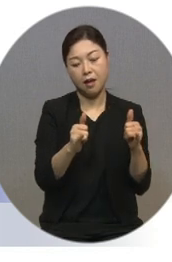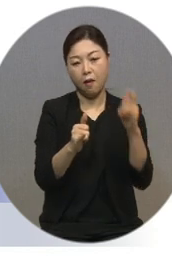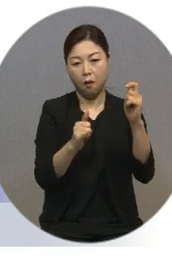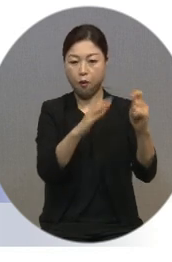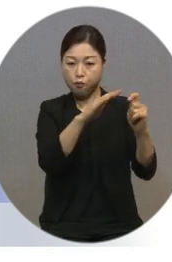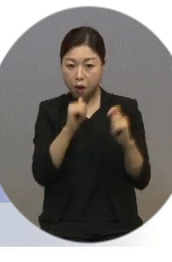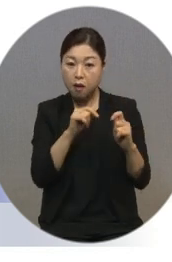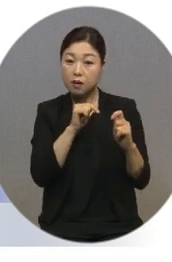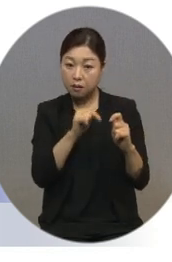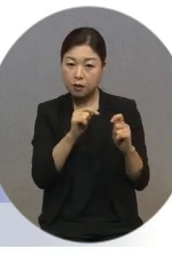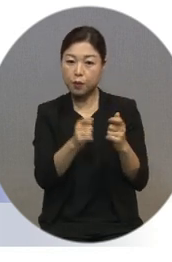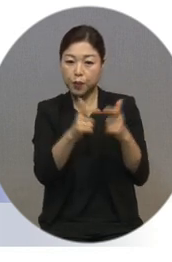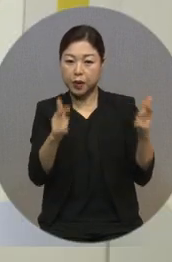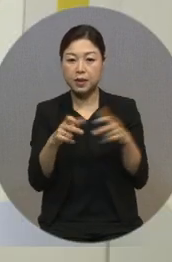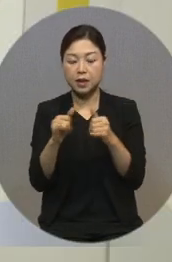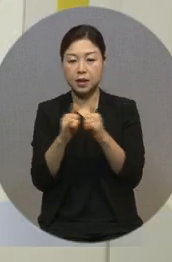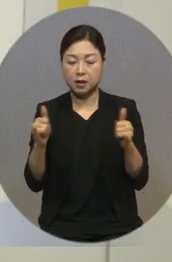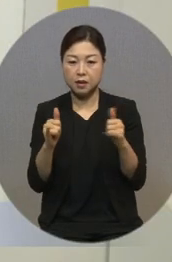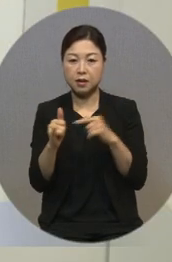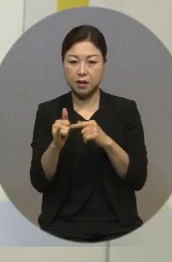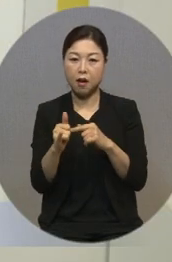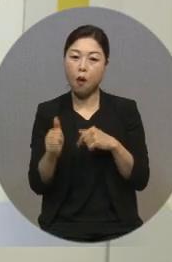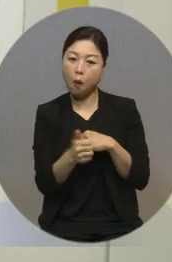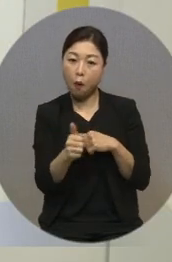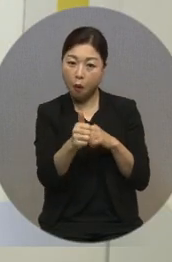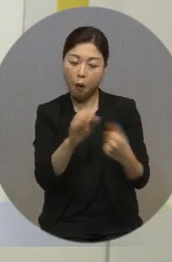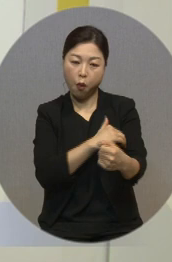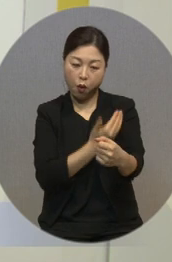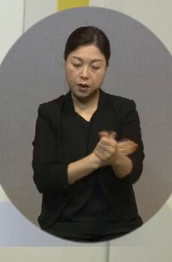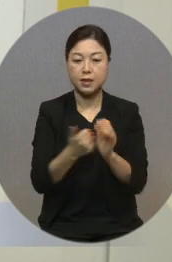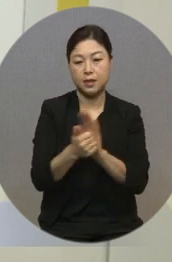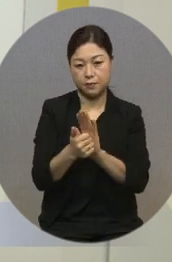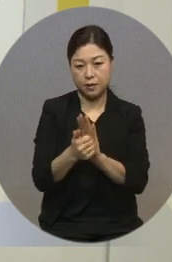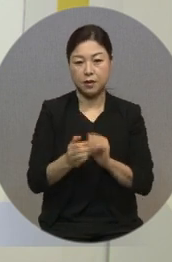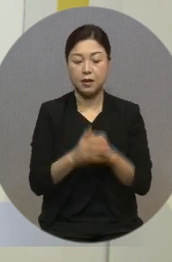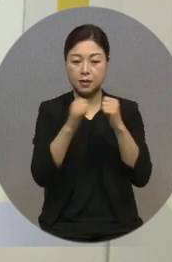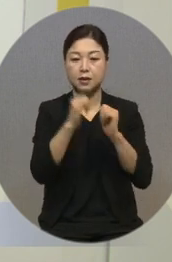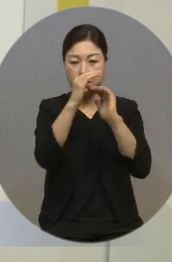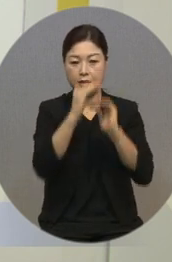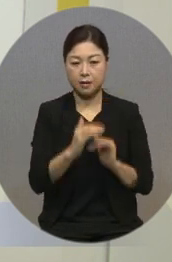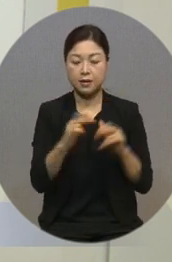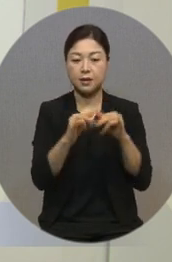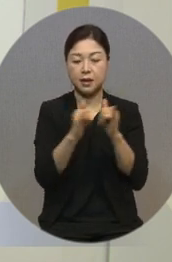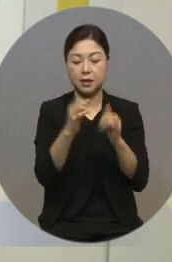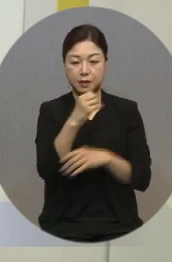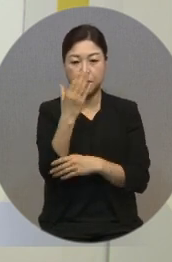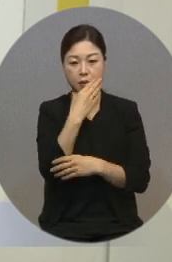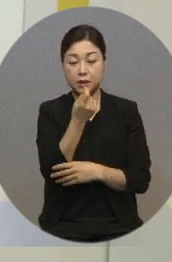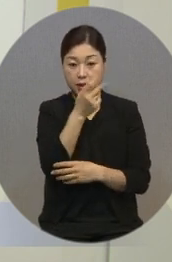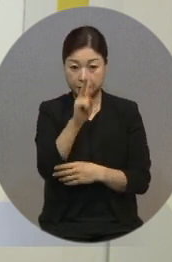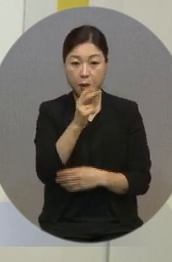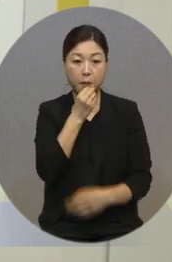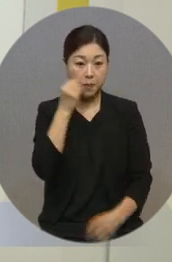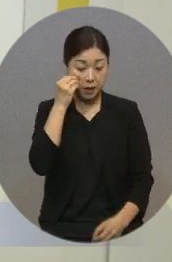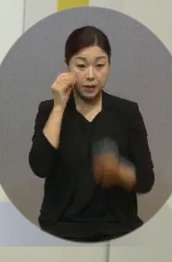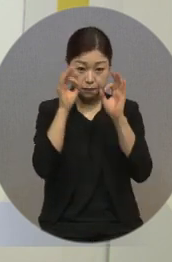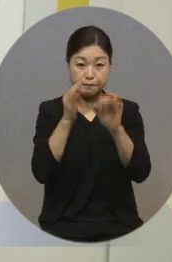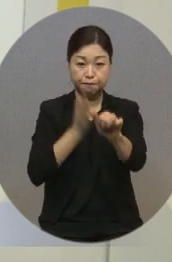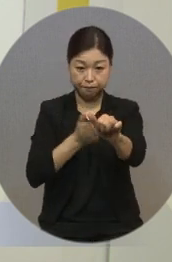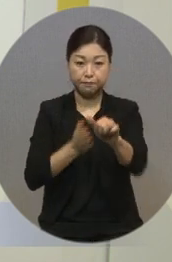확보한다는 계획입니다 더 자세한 뉴스는 장애인 신문과 웰페어 뉴스 홈페이지를 통해 확인할